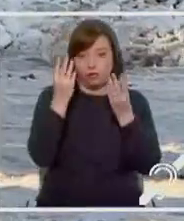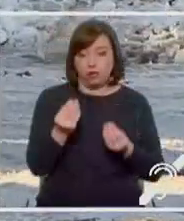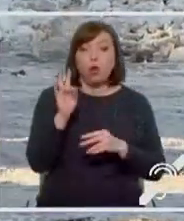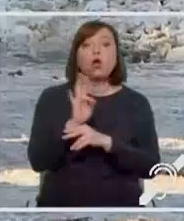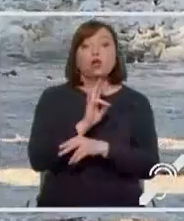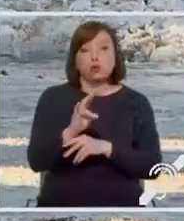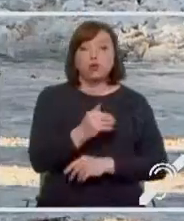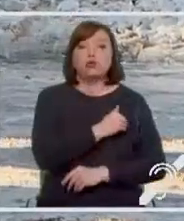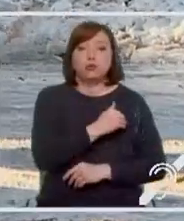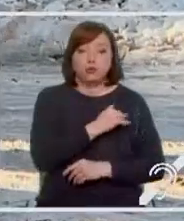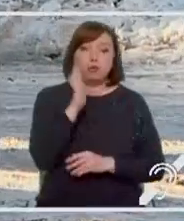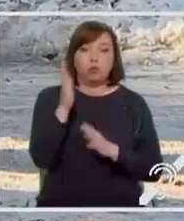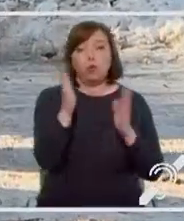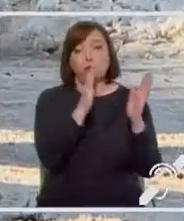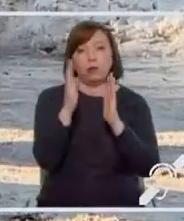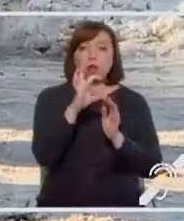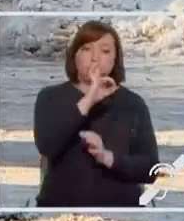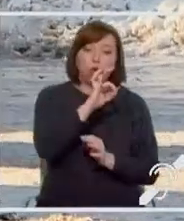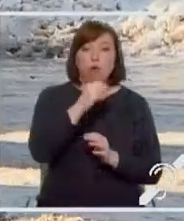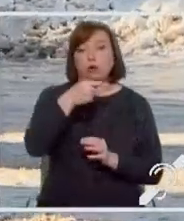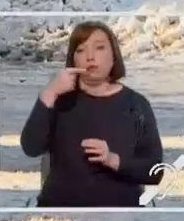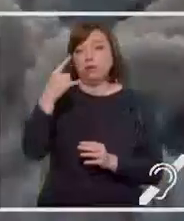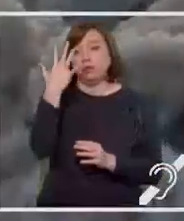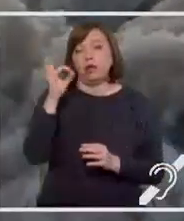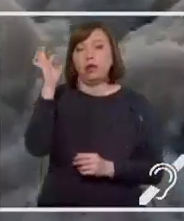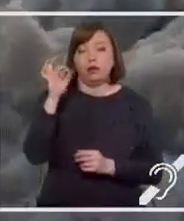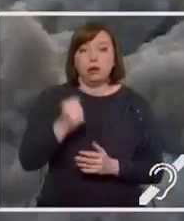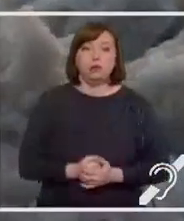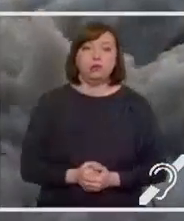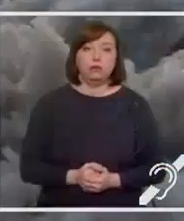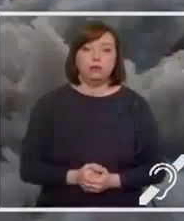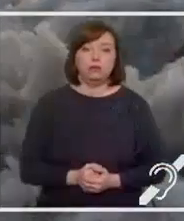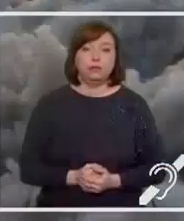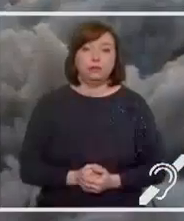ziua. Noaptea temperaturile vor oscila între 0 și minus 5 grade Celsius.